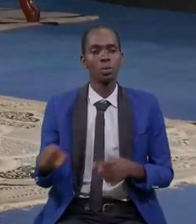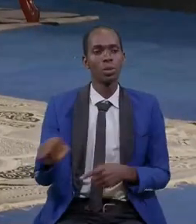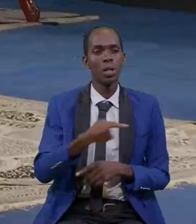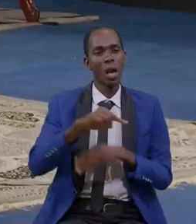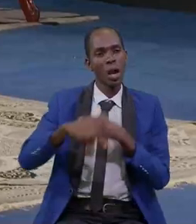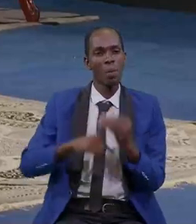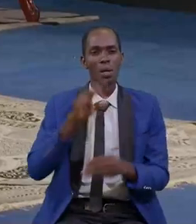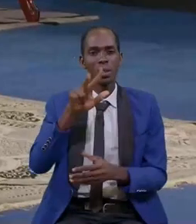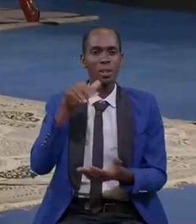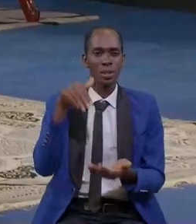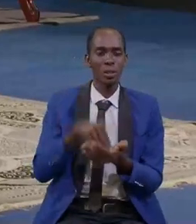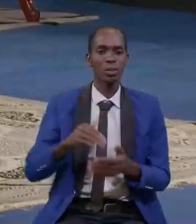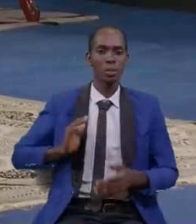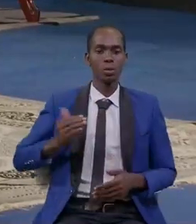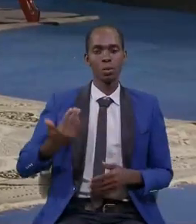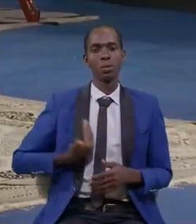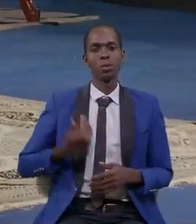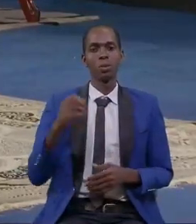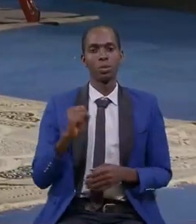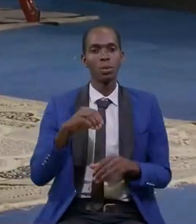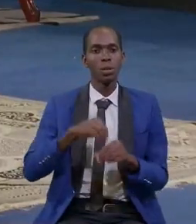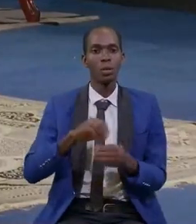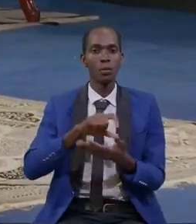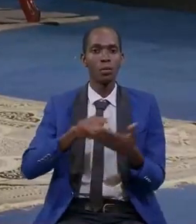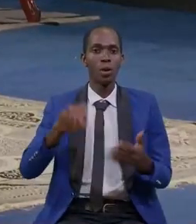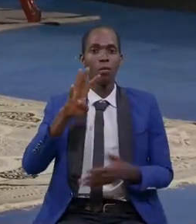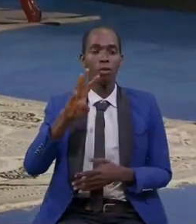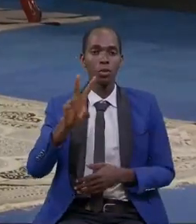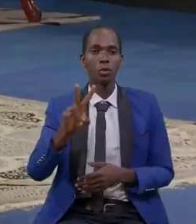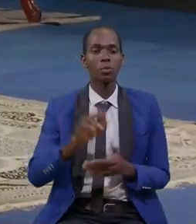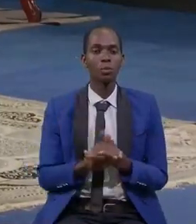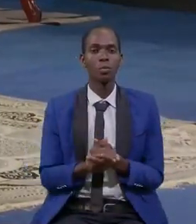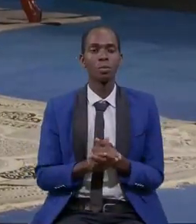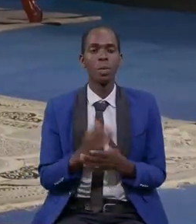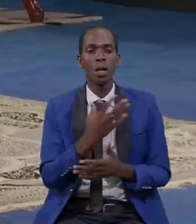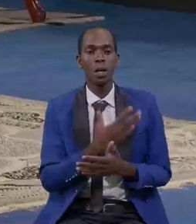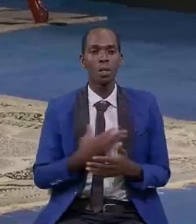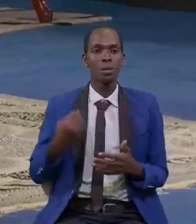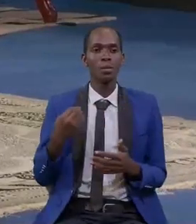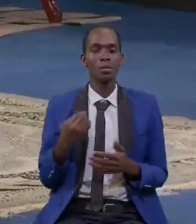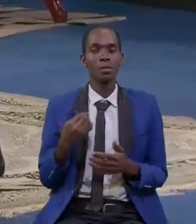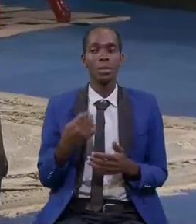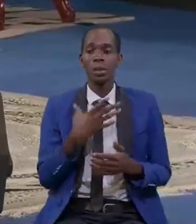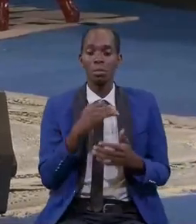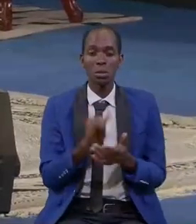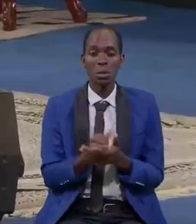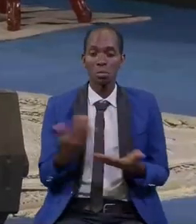il s'ajoutait 3000 âmes. Verset 42. Ah,